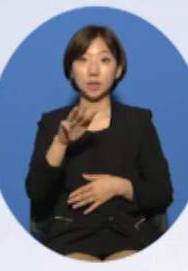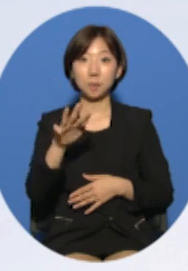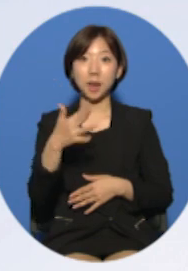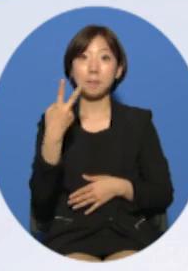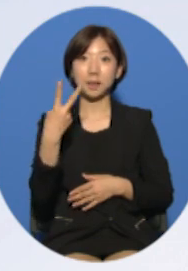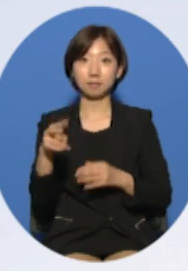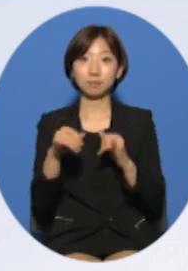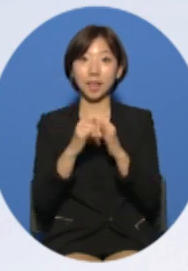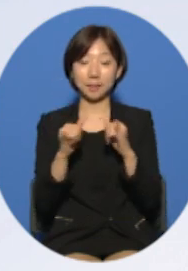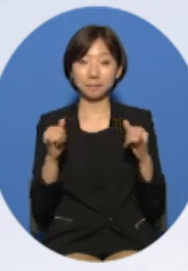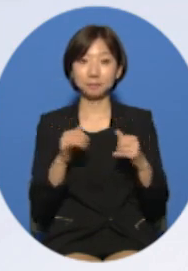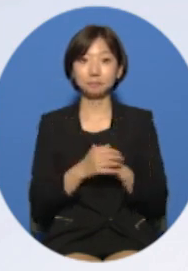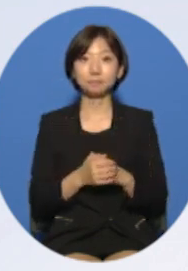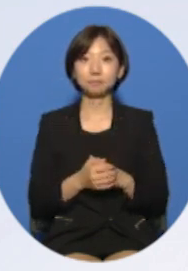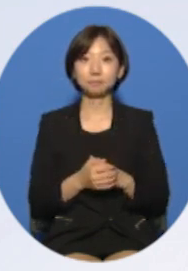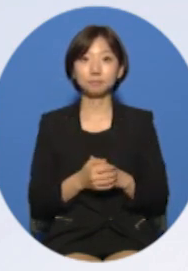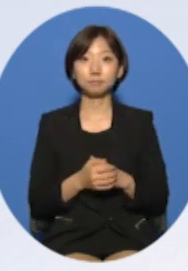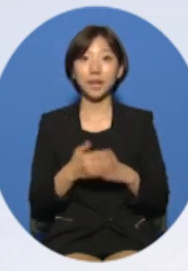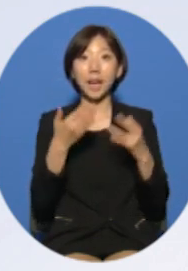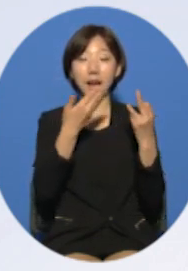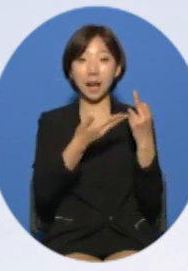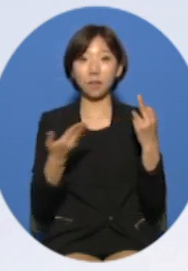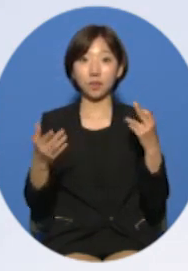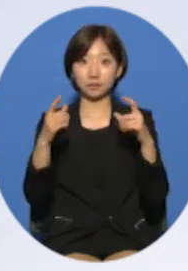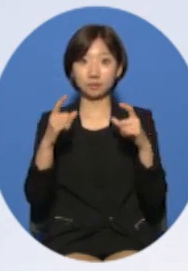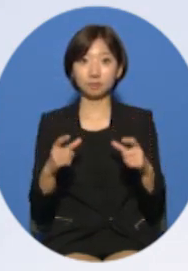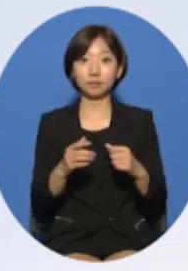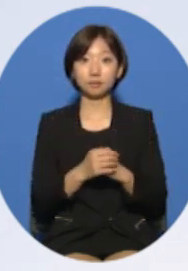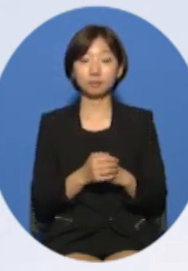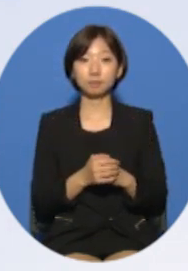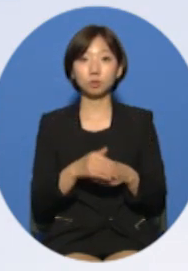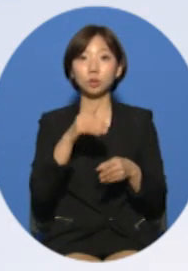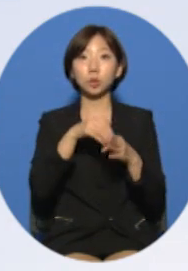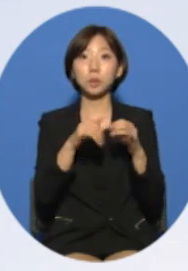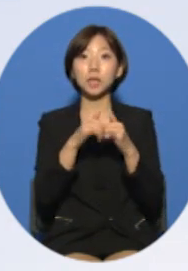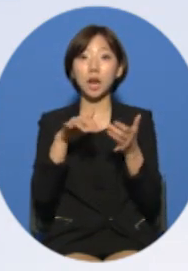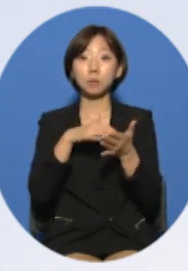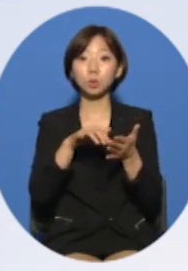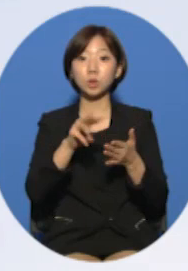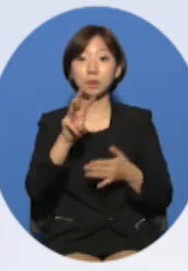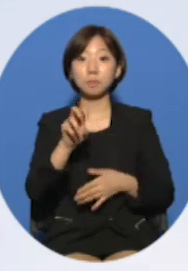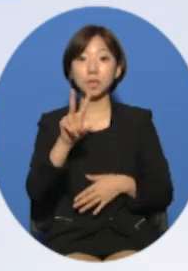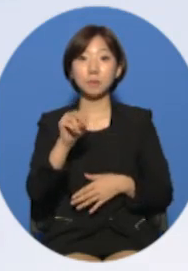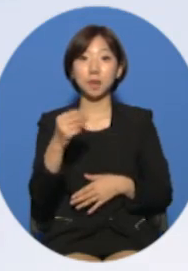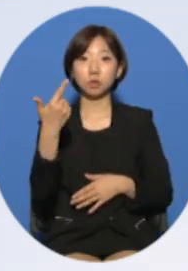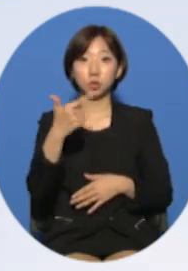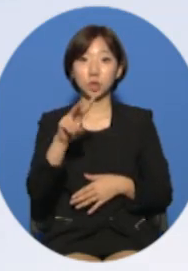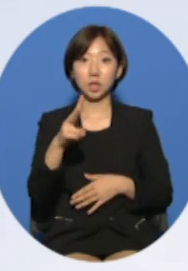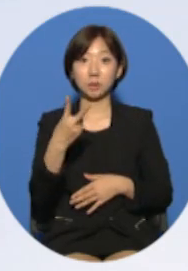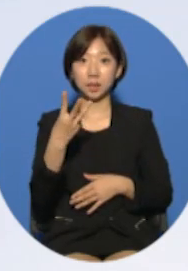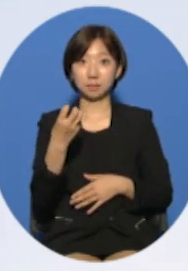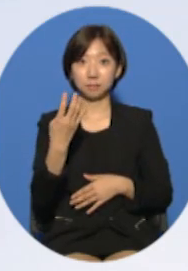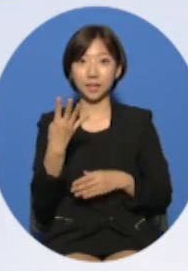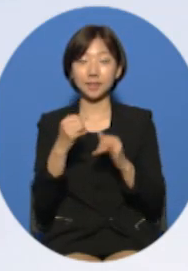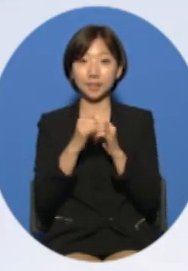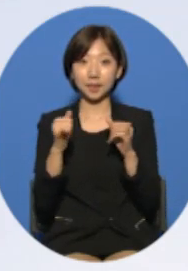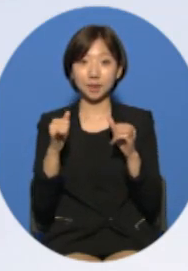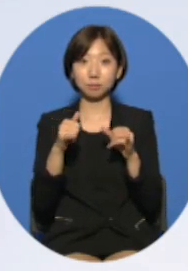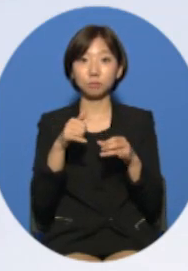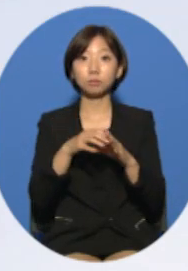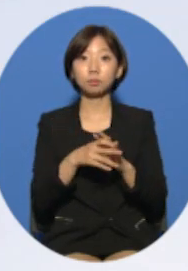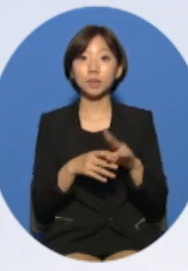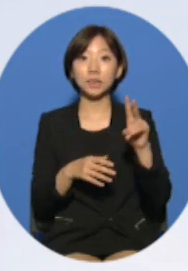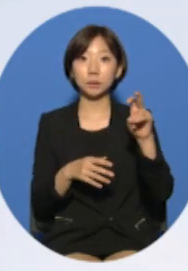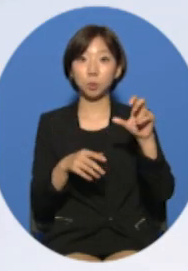255만 7,802명입니다. 다음 강원 지역 보시겠습니다. 투표자 수 32만 6,234명 기록했고요.